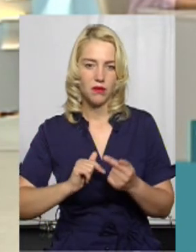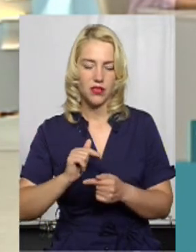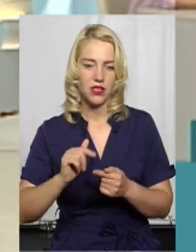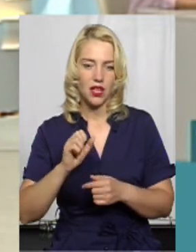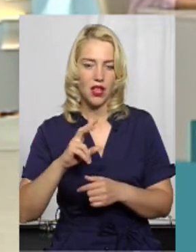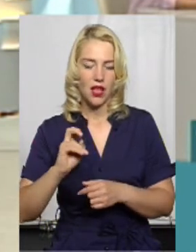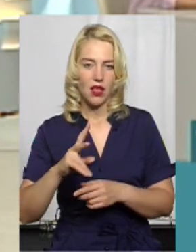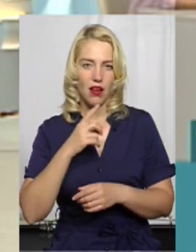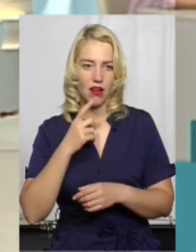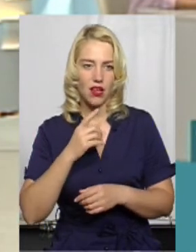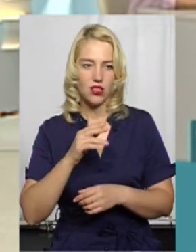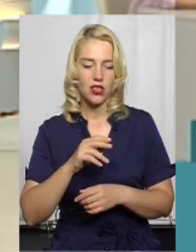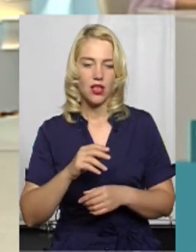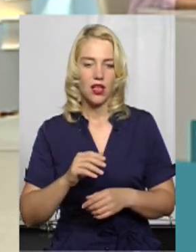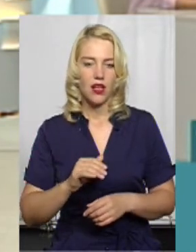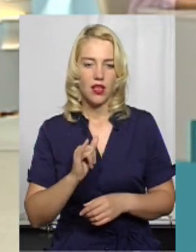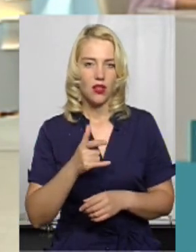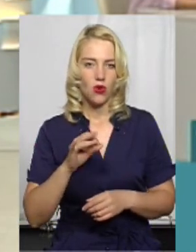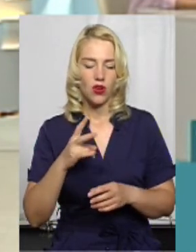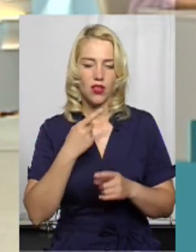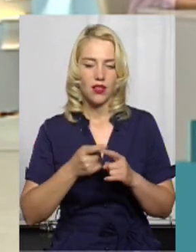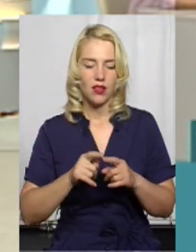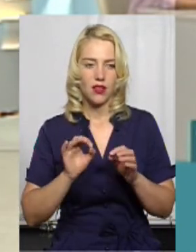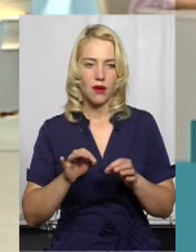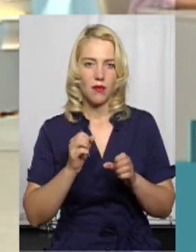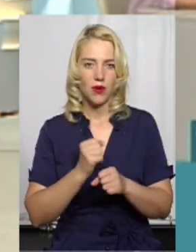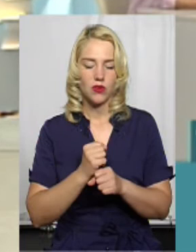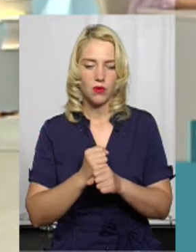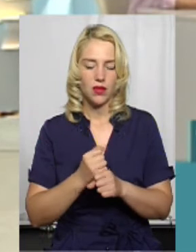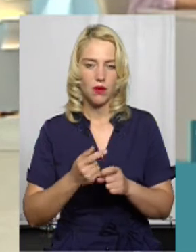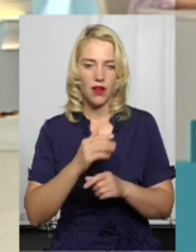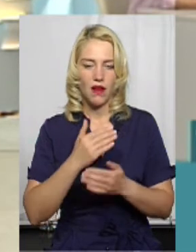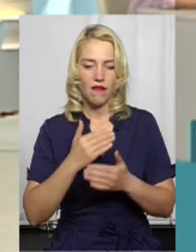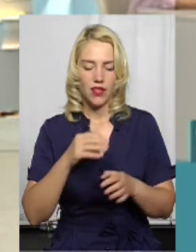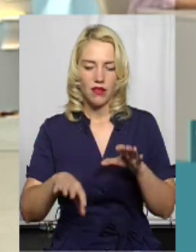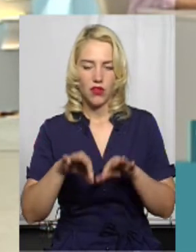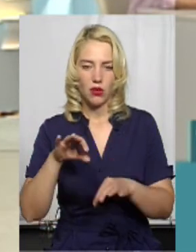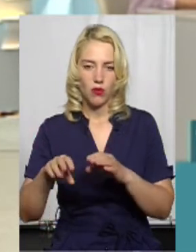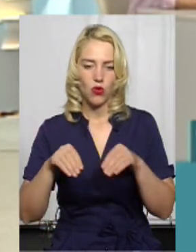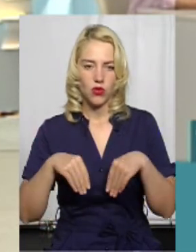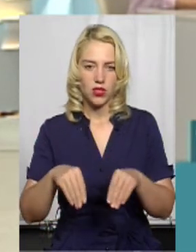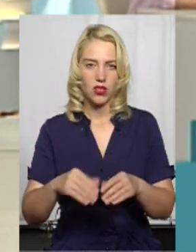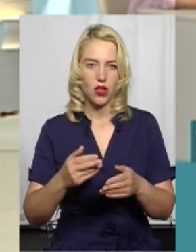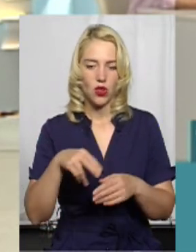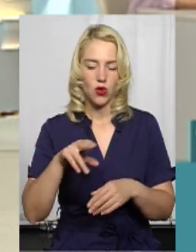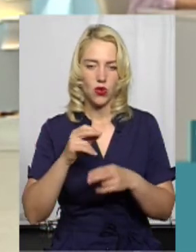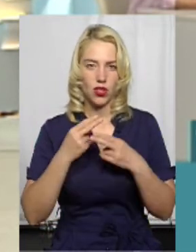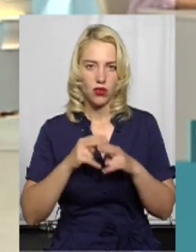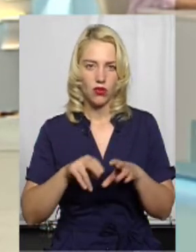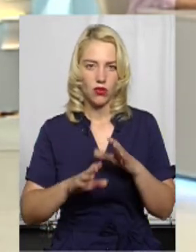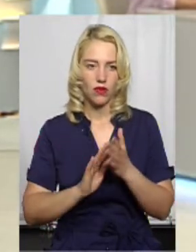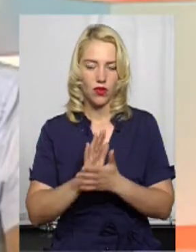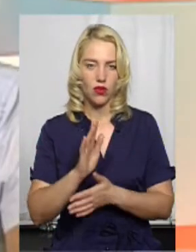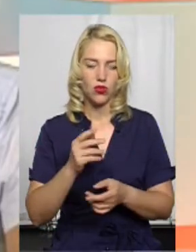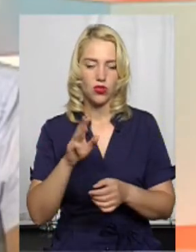але, як каже пан Ігор, його треба робити правильно, від самої закладки, від підбору саджанців до технології вирощування. І